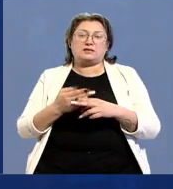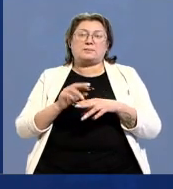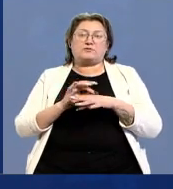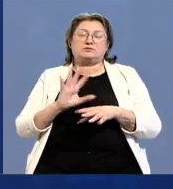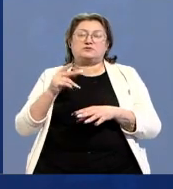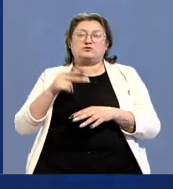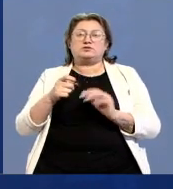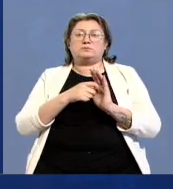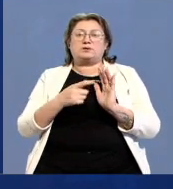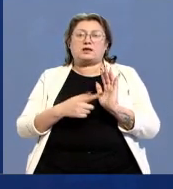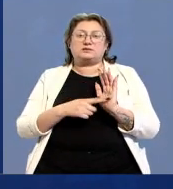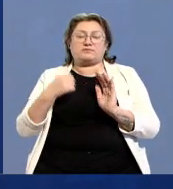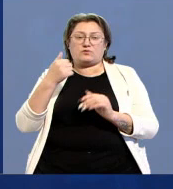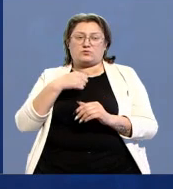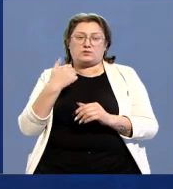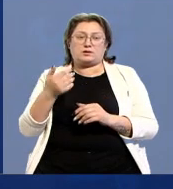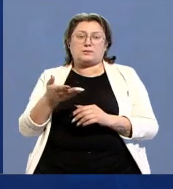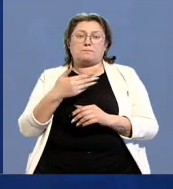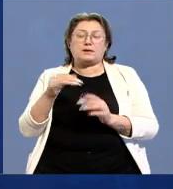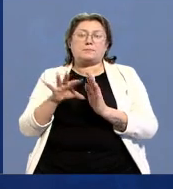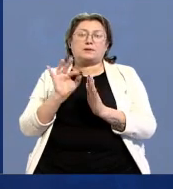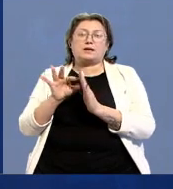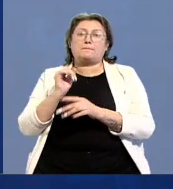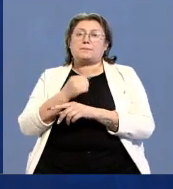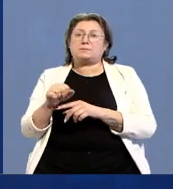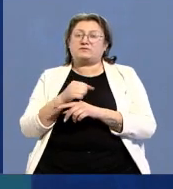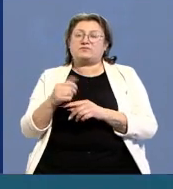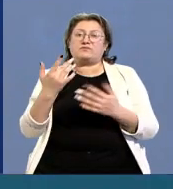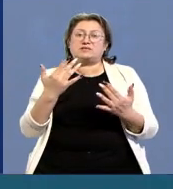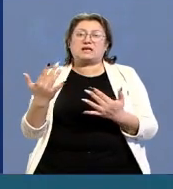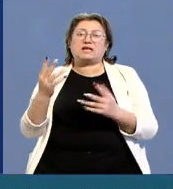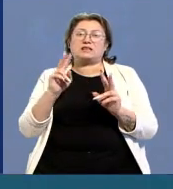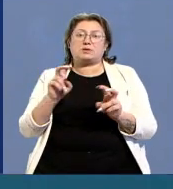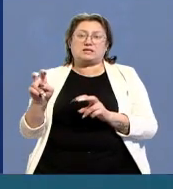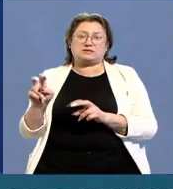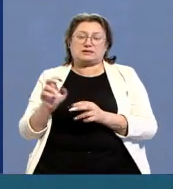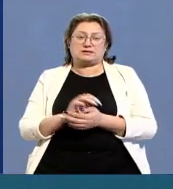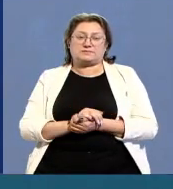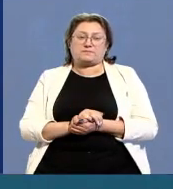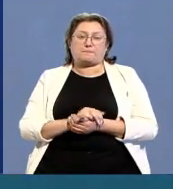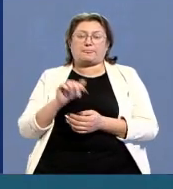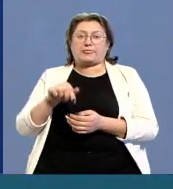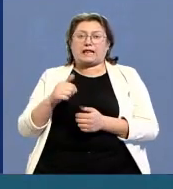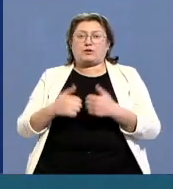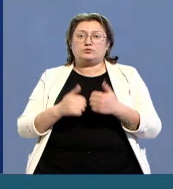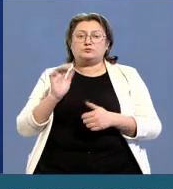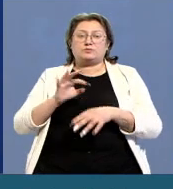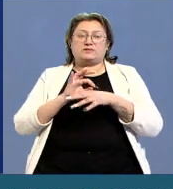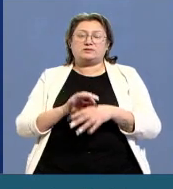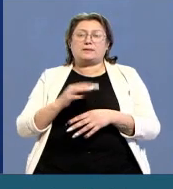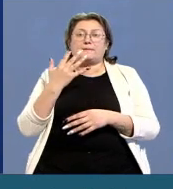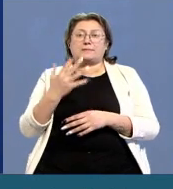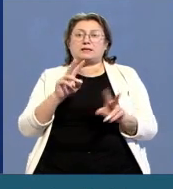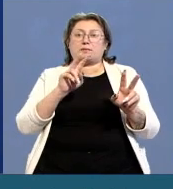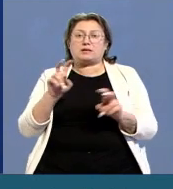елімізде 2017 жылдан бері өтіп келеді. Жеңімпаздарды бірнеше номинациялар арқылы анықтаймыз. Бұл жолы байқау 5 номинация бойынша жүргізілмек.